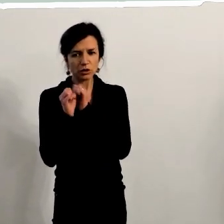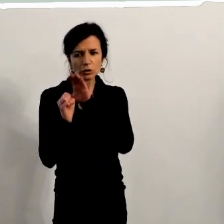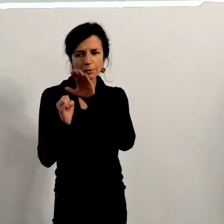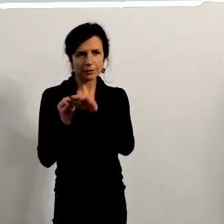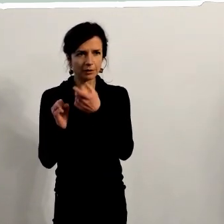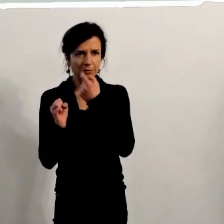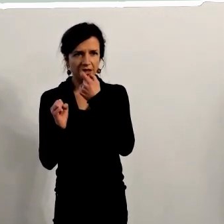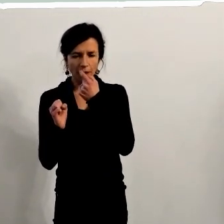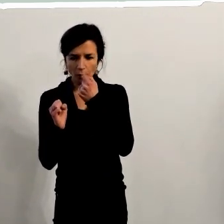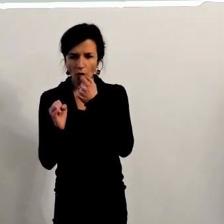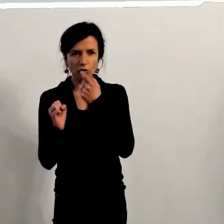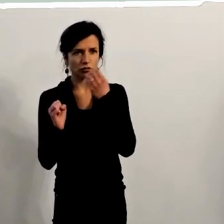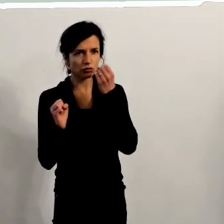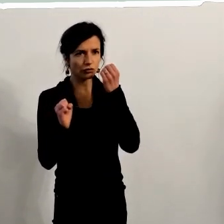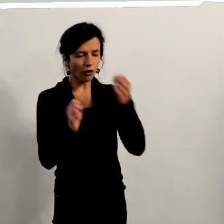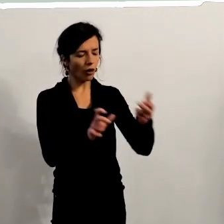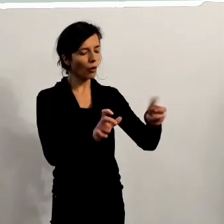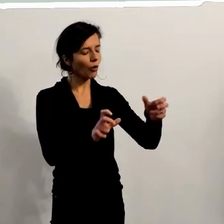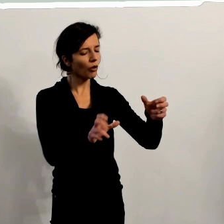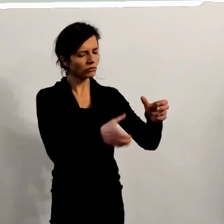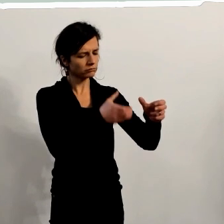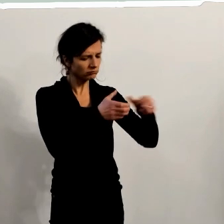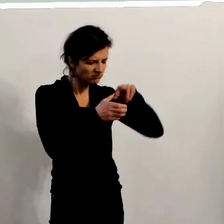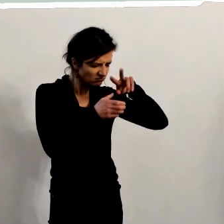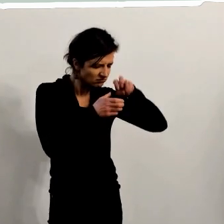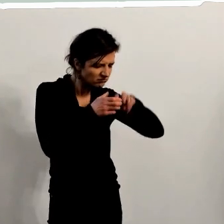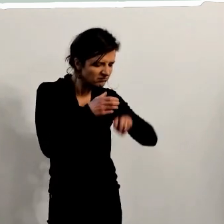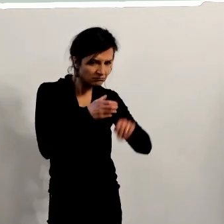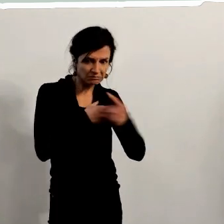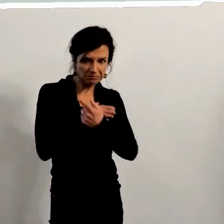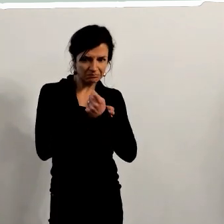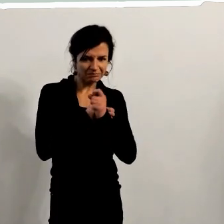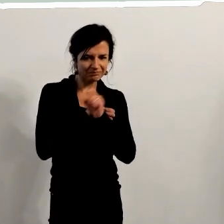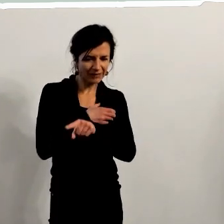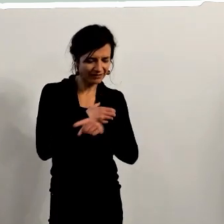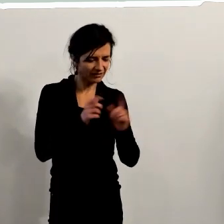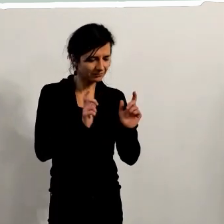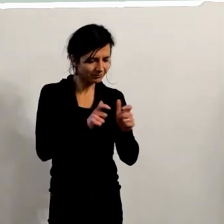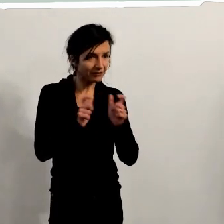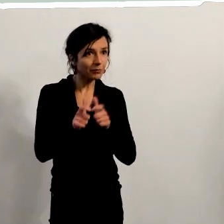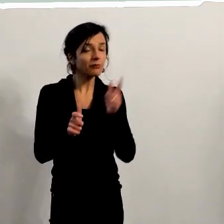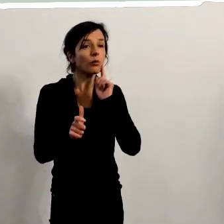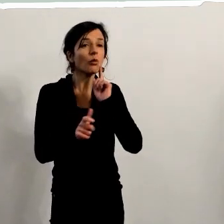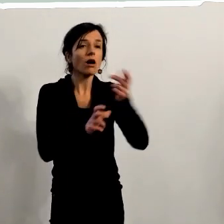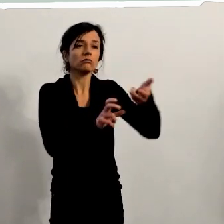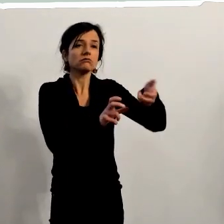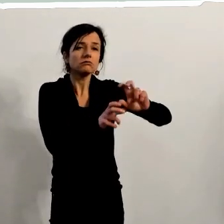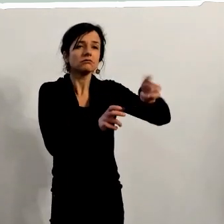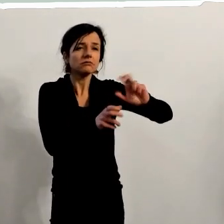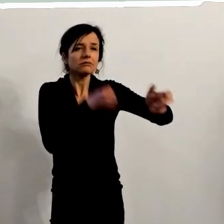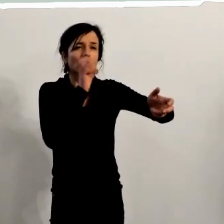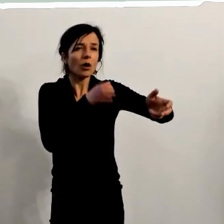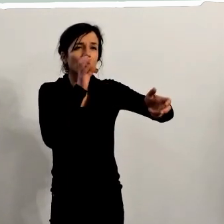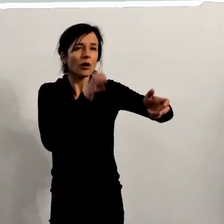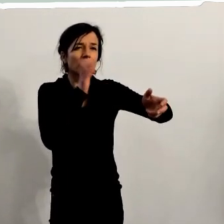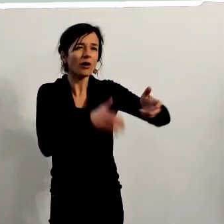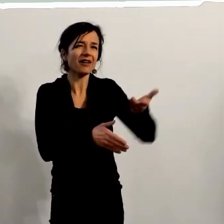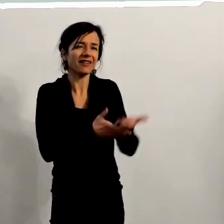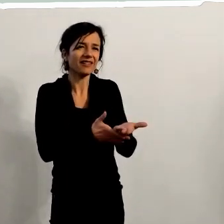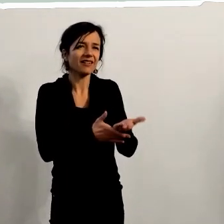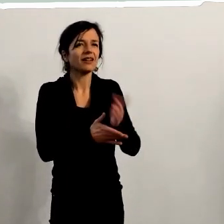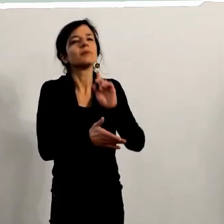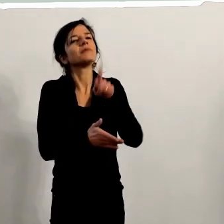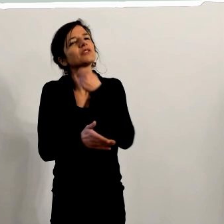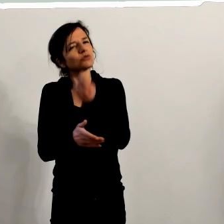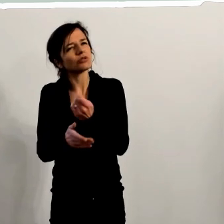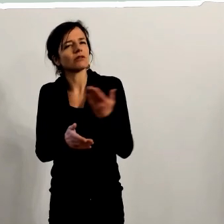peut être l'effet de cette exposition qui est continue, c'est l'eau du robinet, on en boit tout le temps, à des doses certes beaucoup plus faibles que des